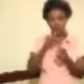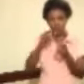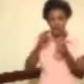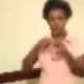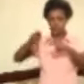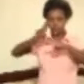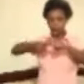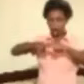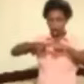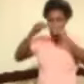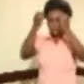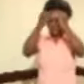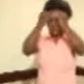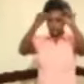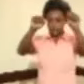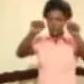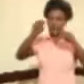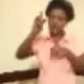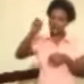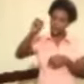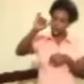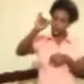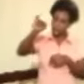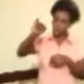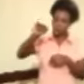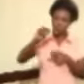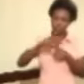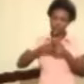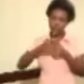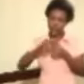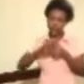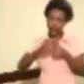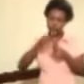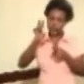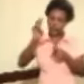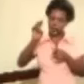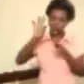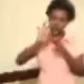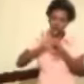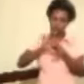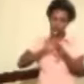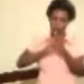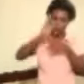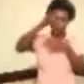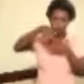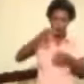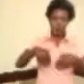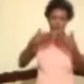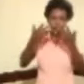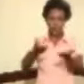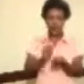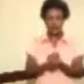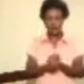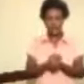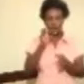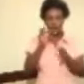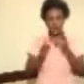49e législature là, pour voir s'il a capable d'accepter proposition d'amendement. Moi-même, mal plus loin, moi-même, je proposer une nouvelle